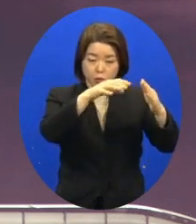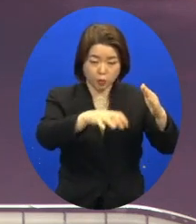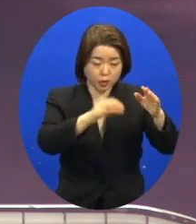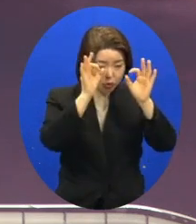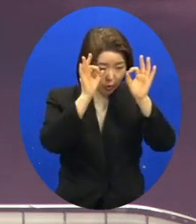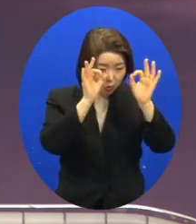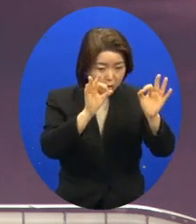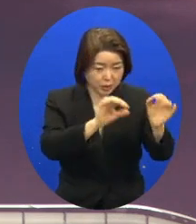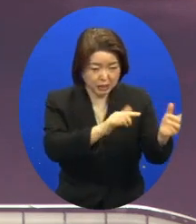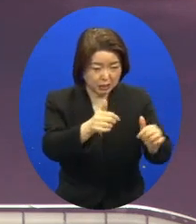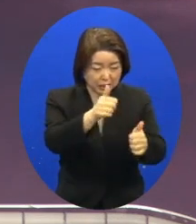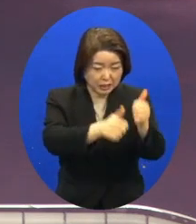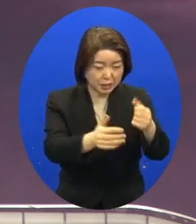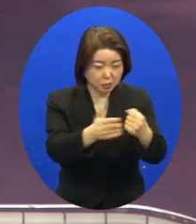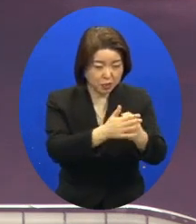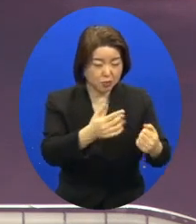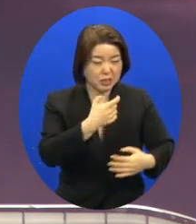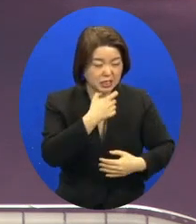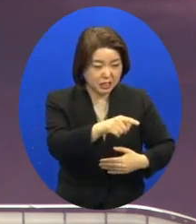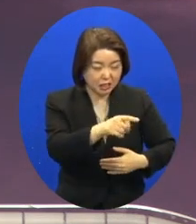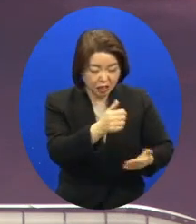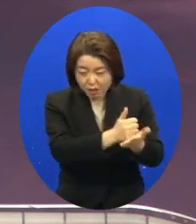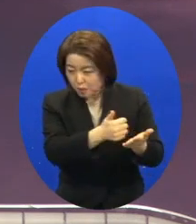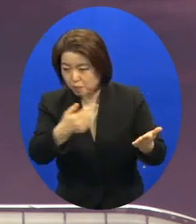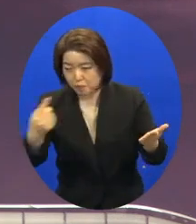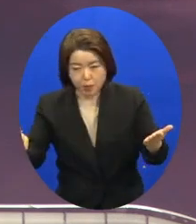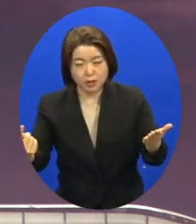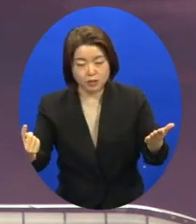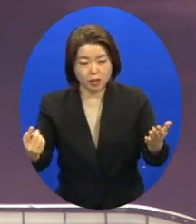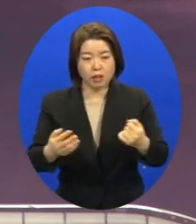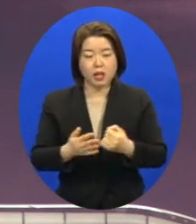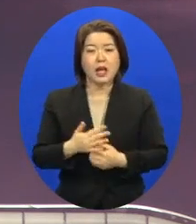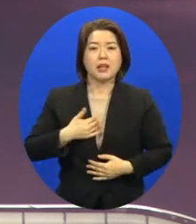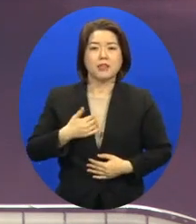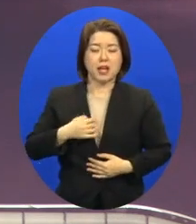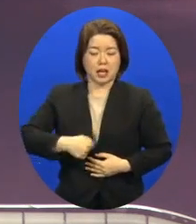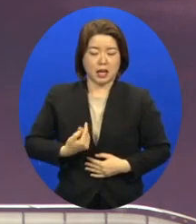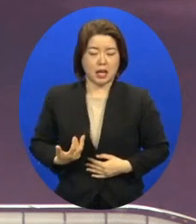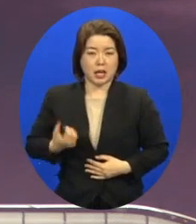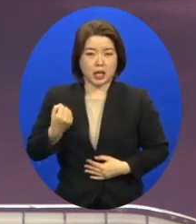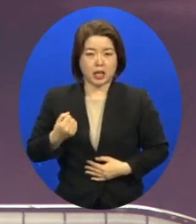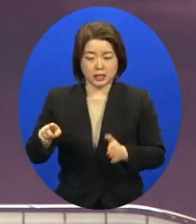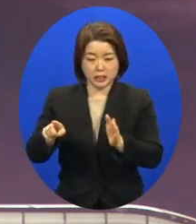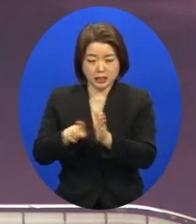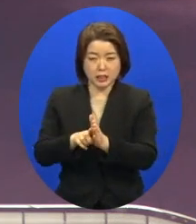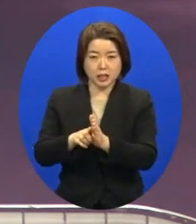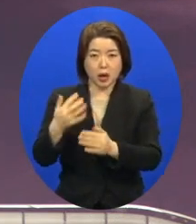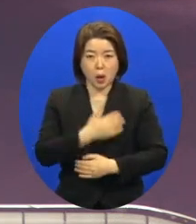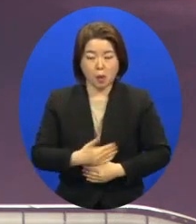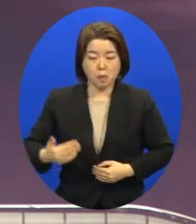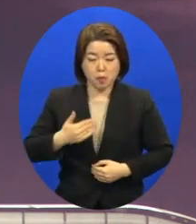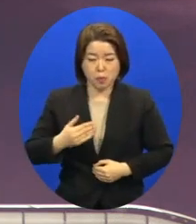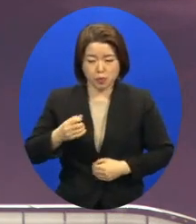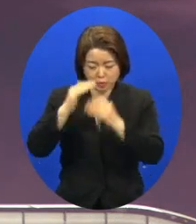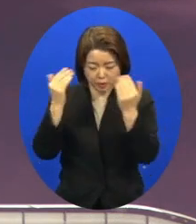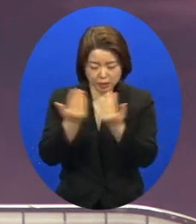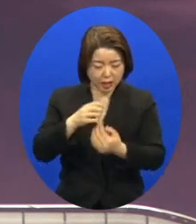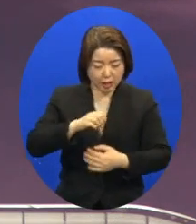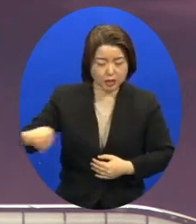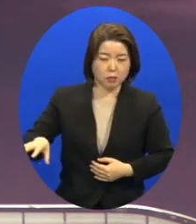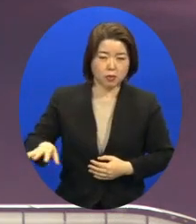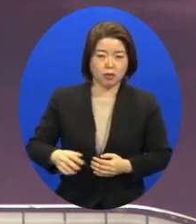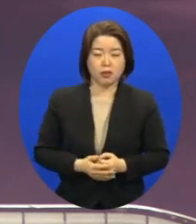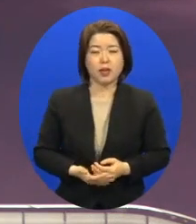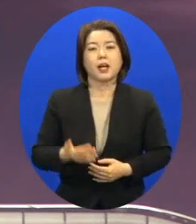싫어서 떠났는데 자기 신앙의 몸통도 다 사라져버렸다는 거예요. 그랬던 그가 다시 교회로 돌아오게 된 이유가